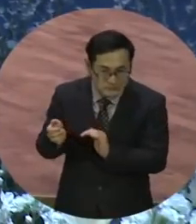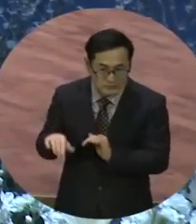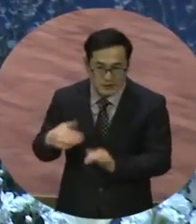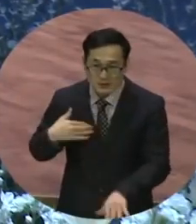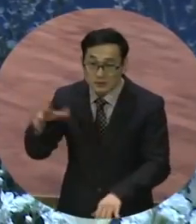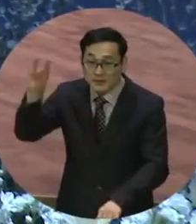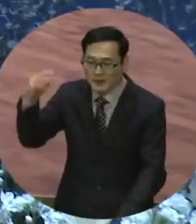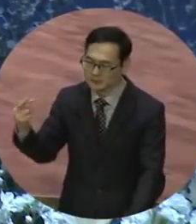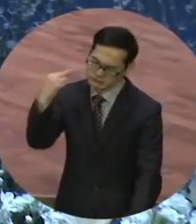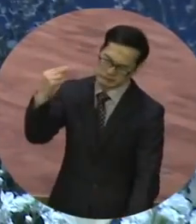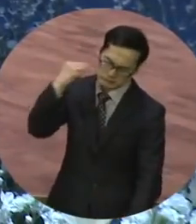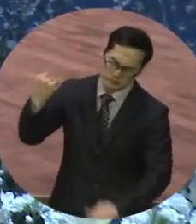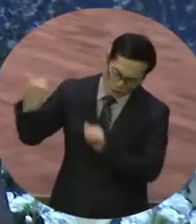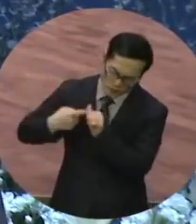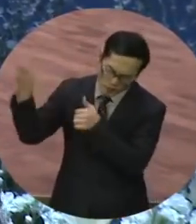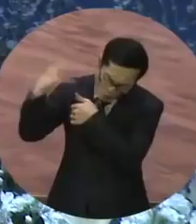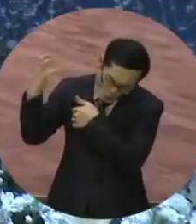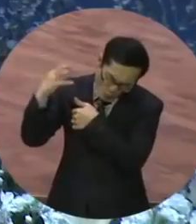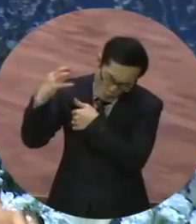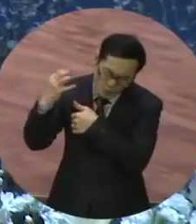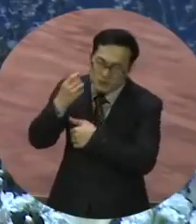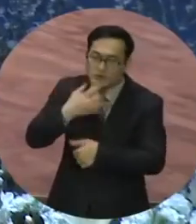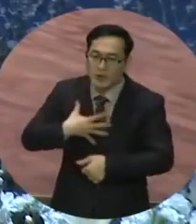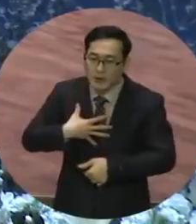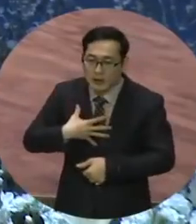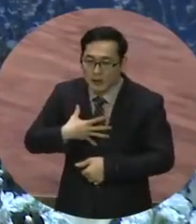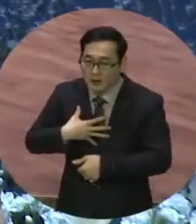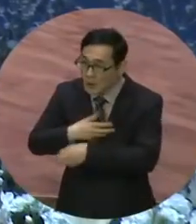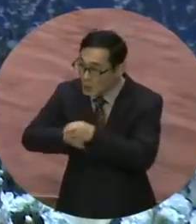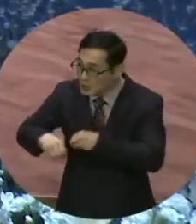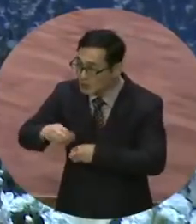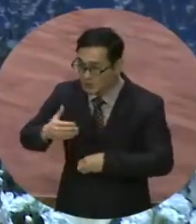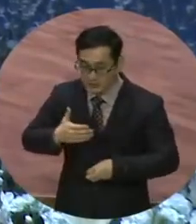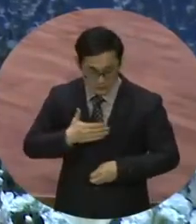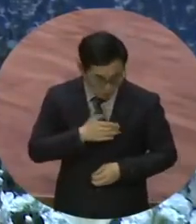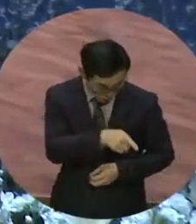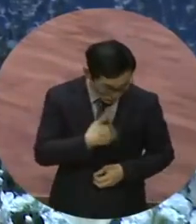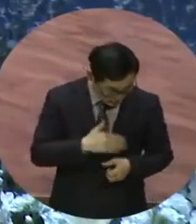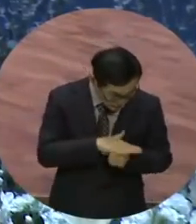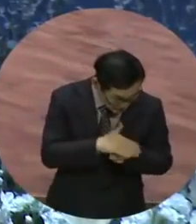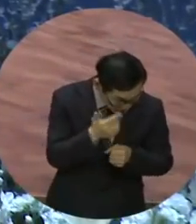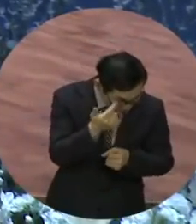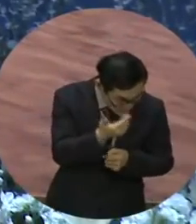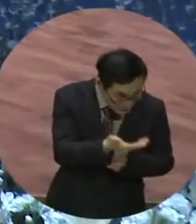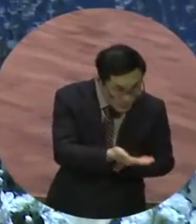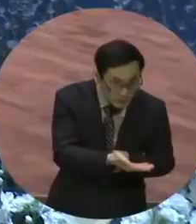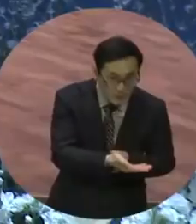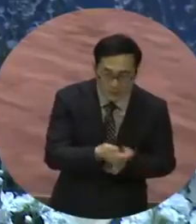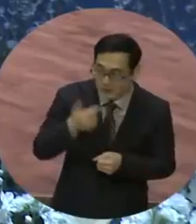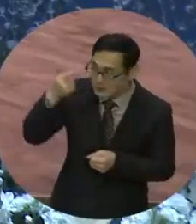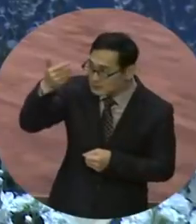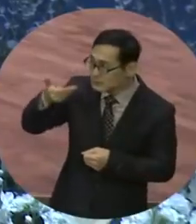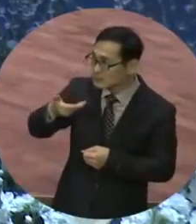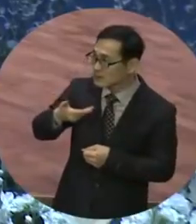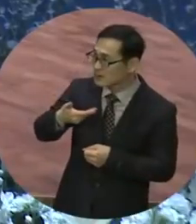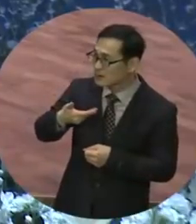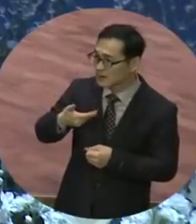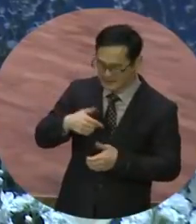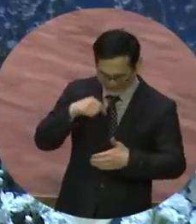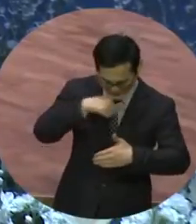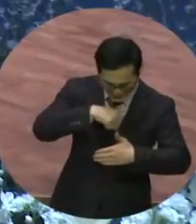줄 알았는데 전혀 그런 말씀하지 않으시고 오히려 이 베드로의 숨어있는